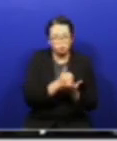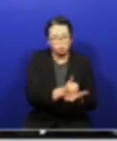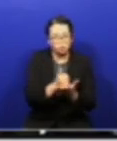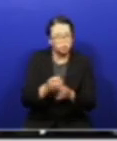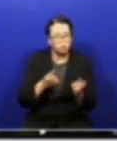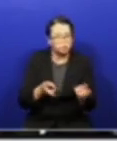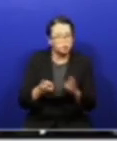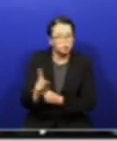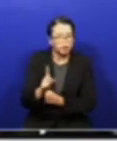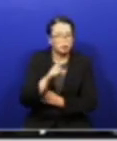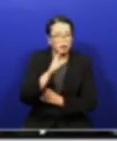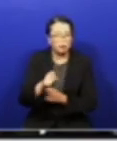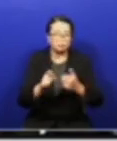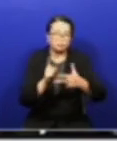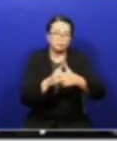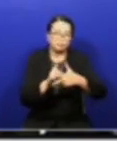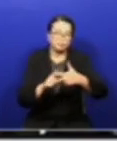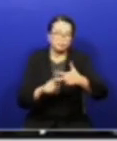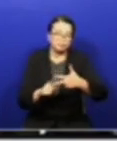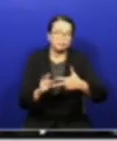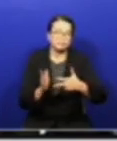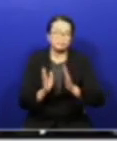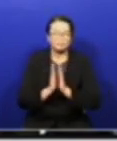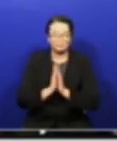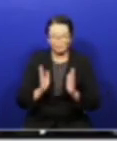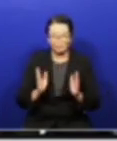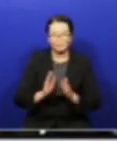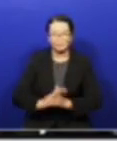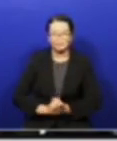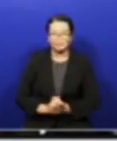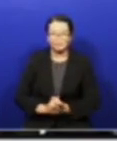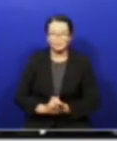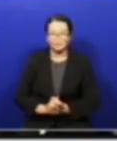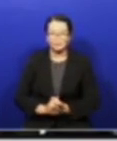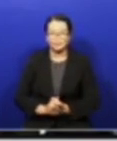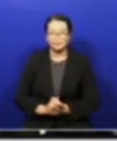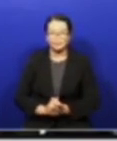ก็ถาม3ข้อสั้นๆนะครับขอบพระคุณอย่างสูงครับ คุณท่าน